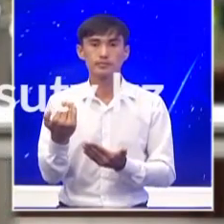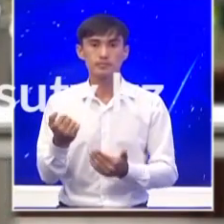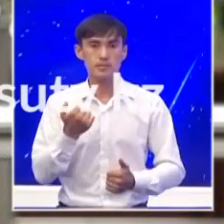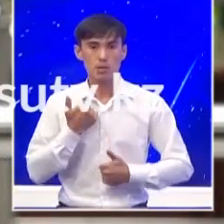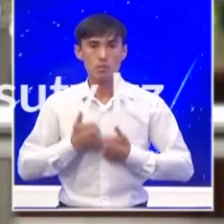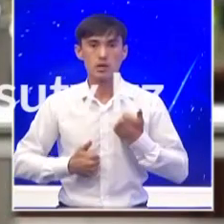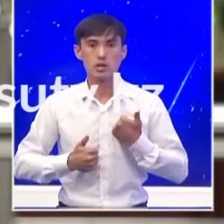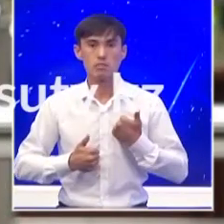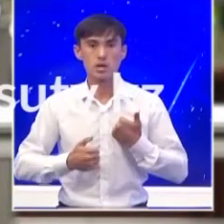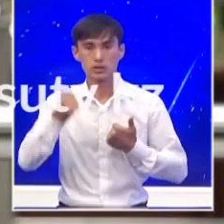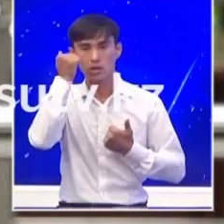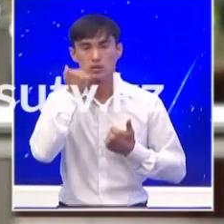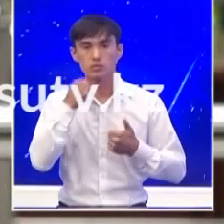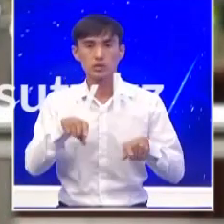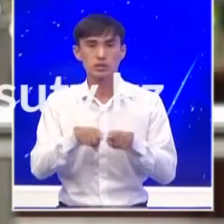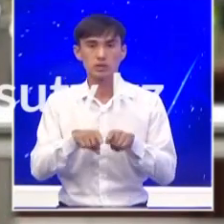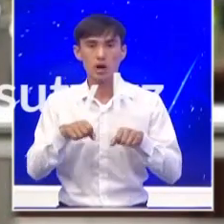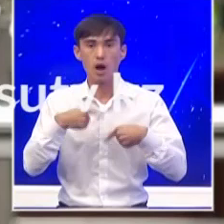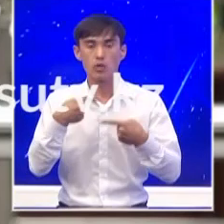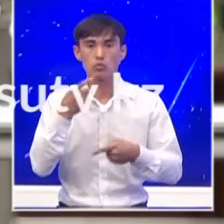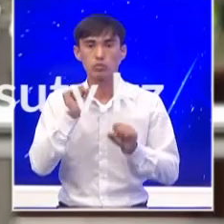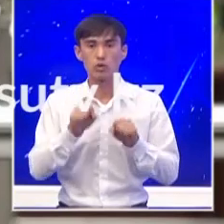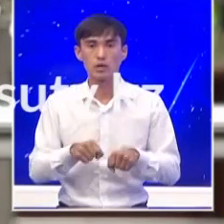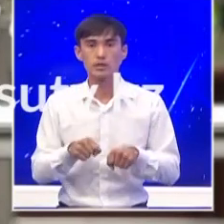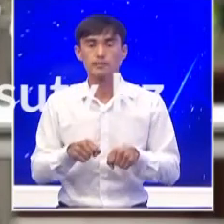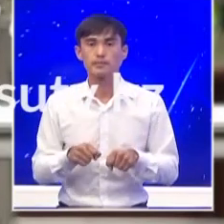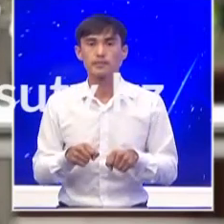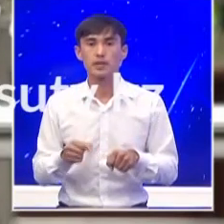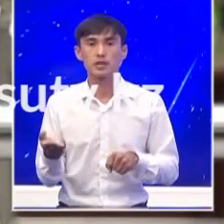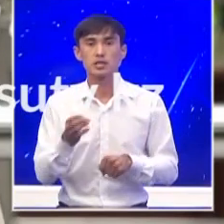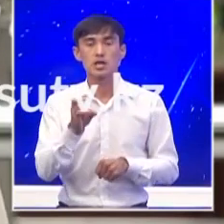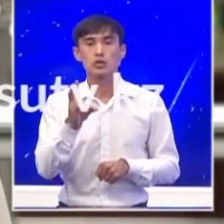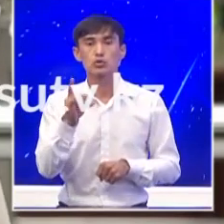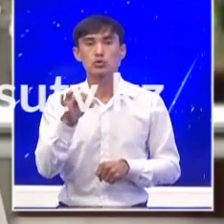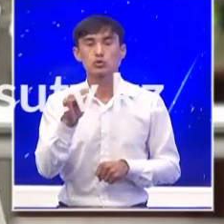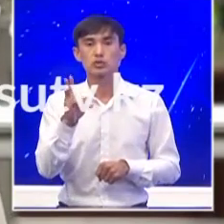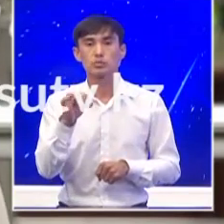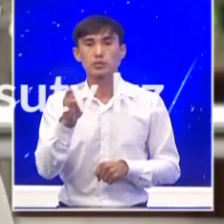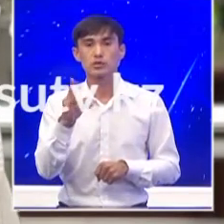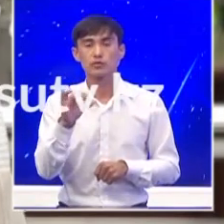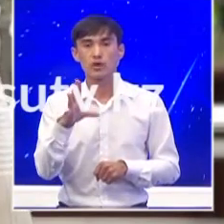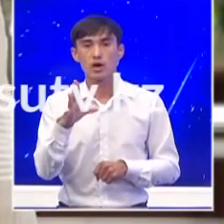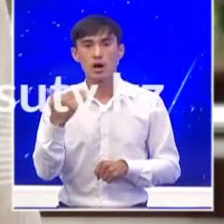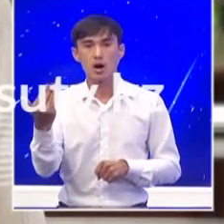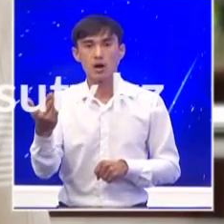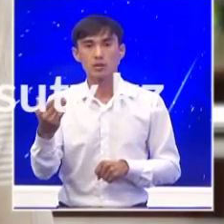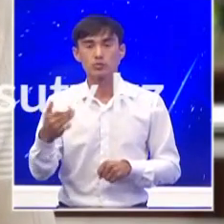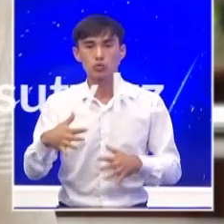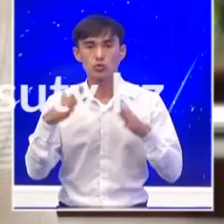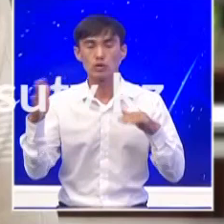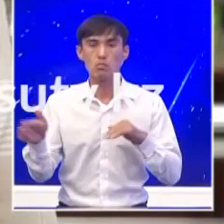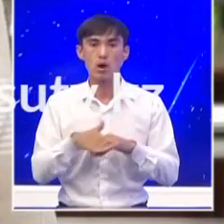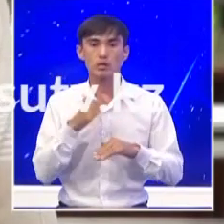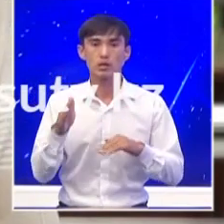мәртебе және тағзым ретінде қарастыруға болады. Біздің Әбдіжәміл ағамыз әдебиетіміздің үлкен